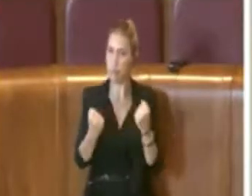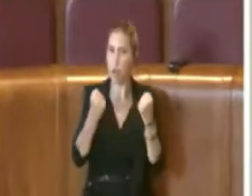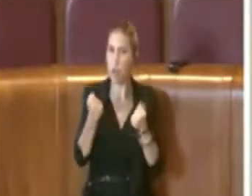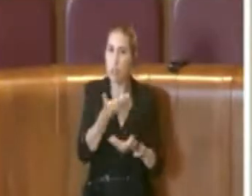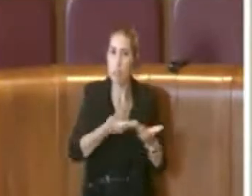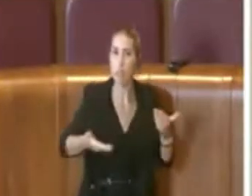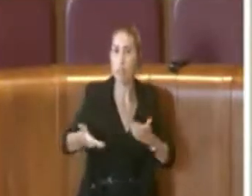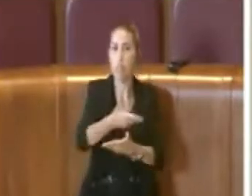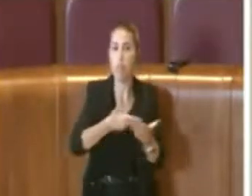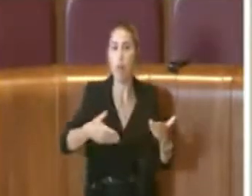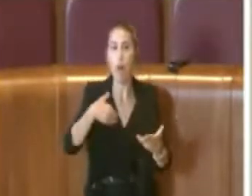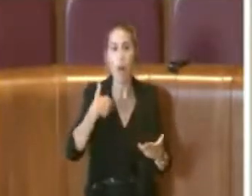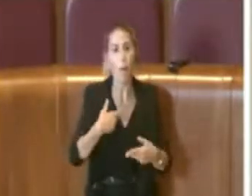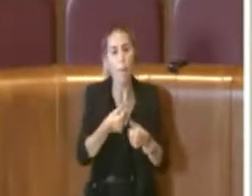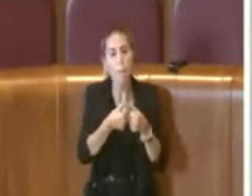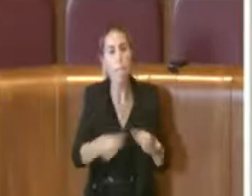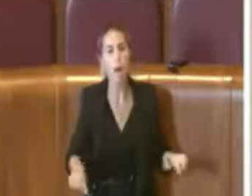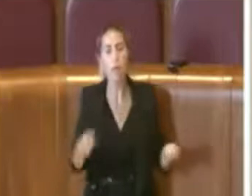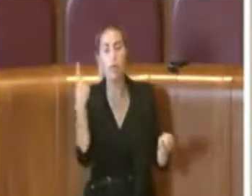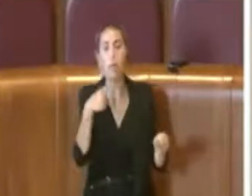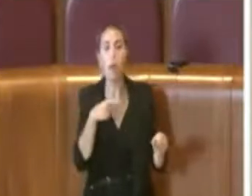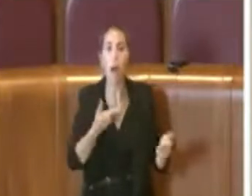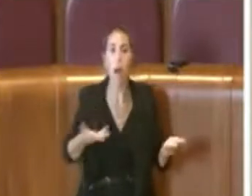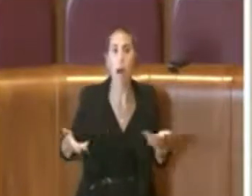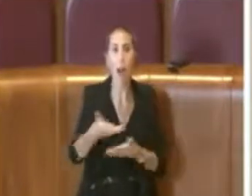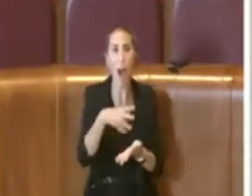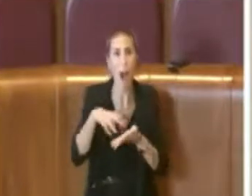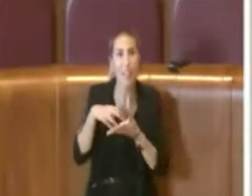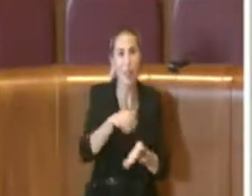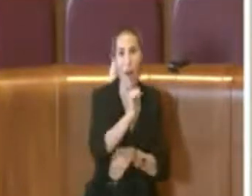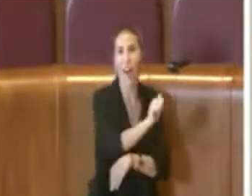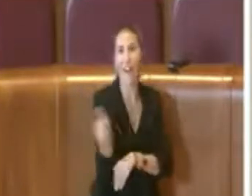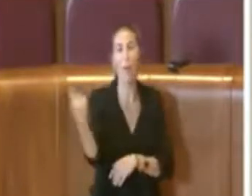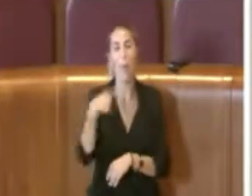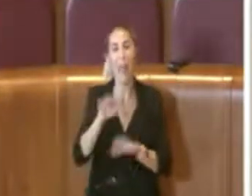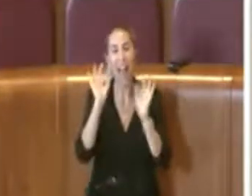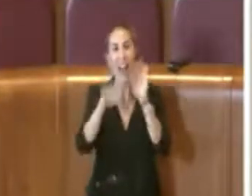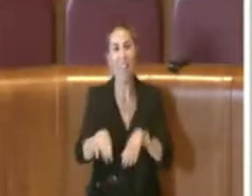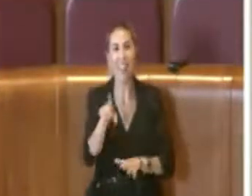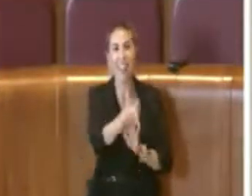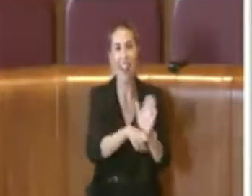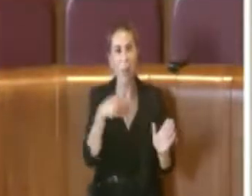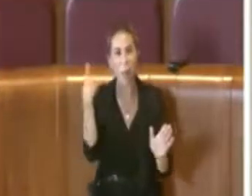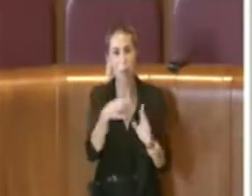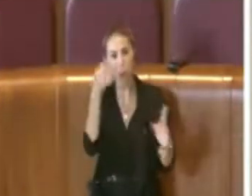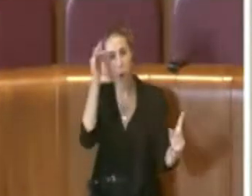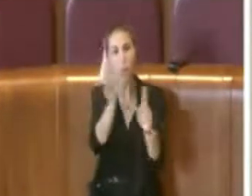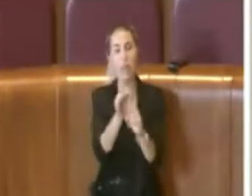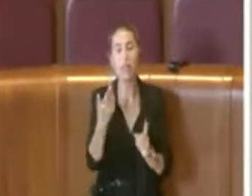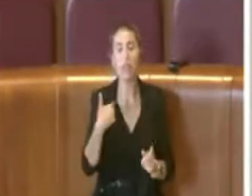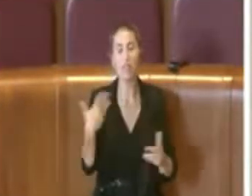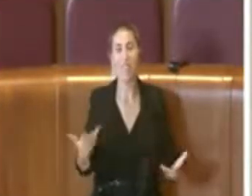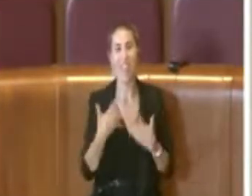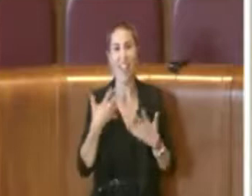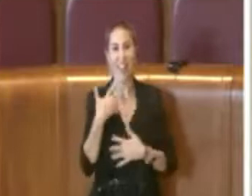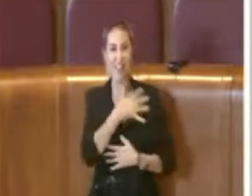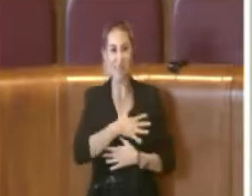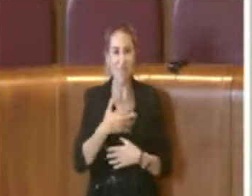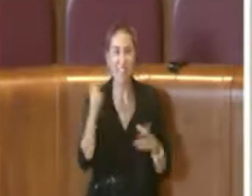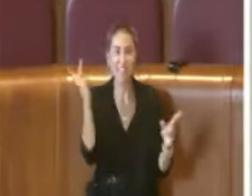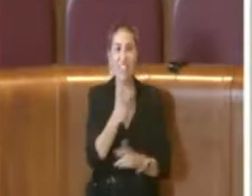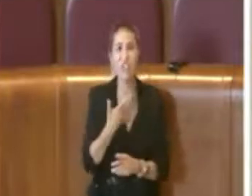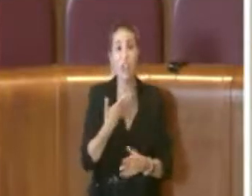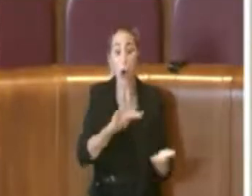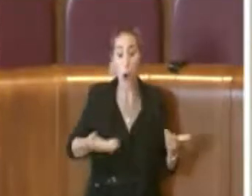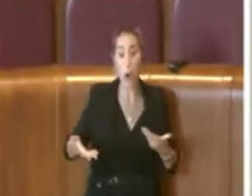percorso, è stato fondamentale anche il loro contributo oggi per arrivare a questo obiettivo e sono felice veramente che ci